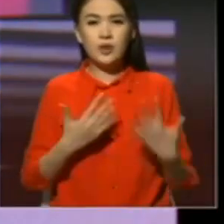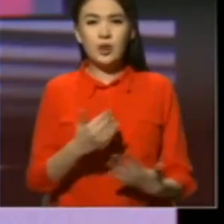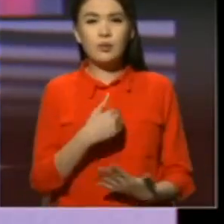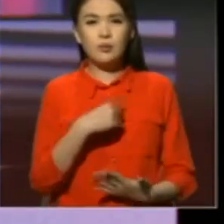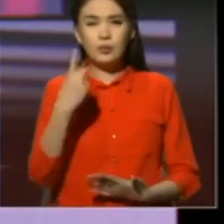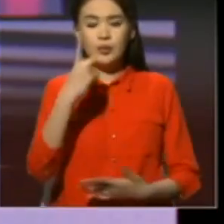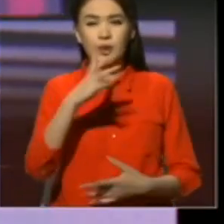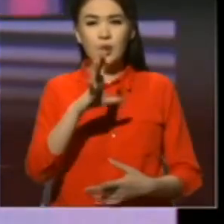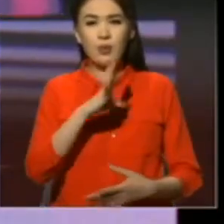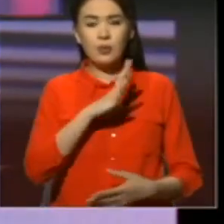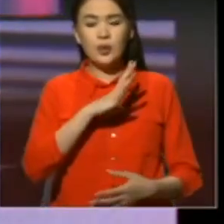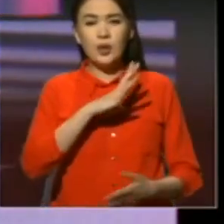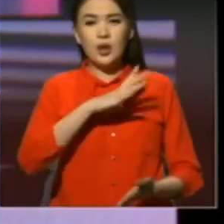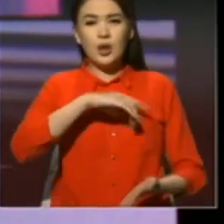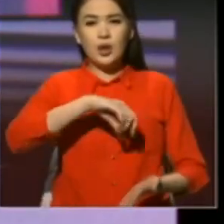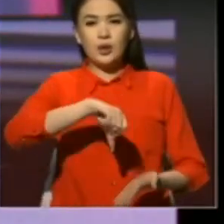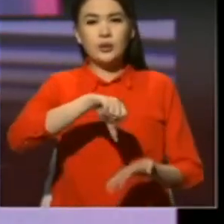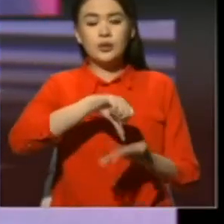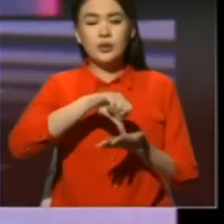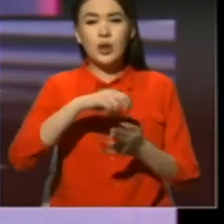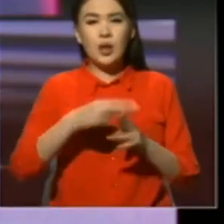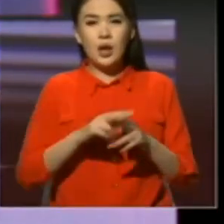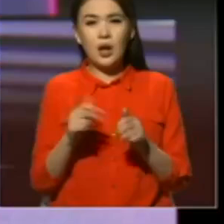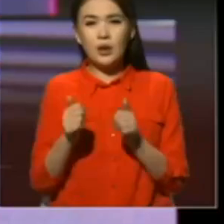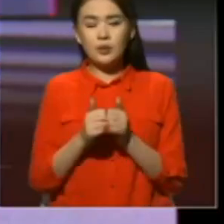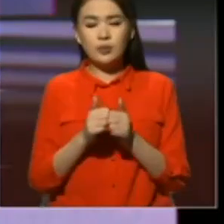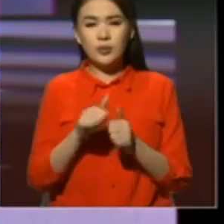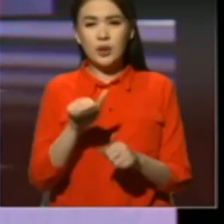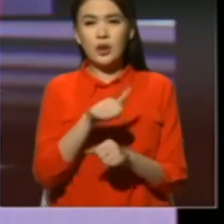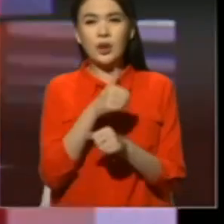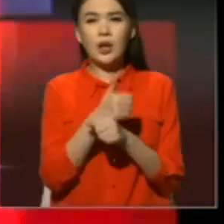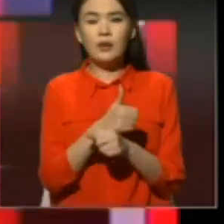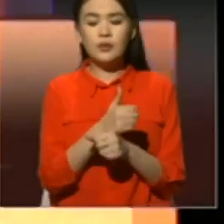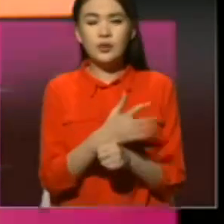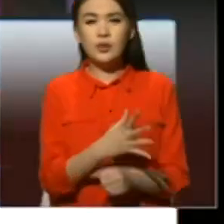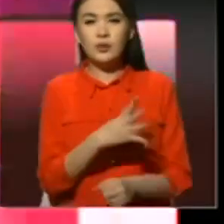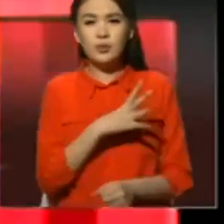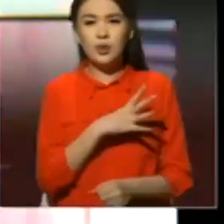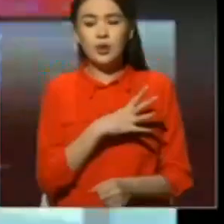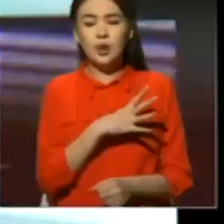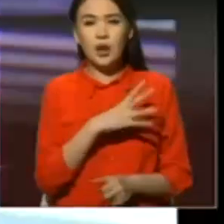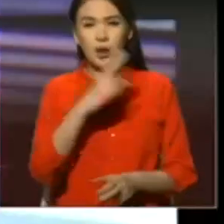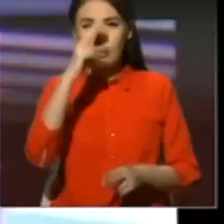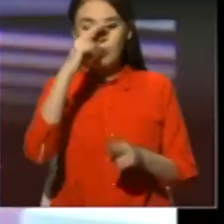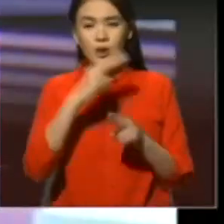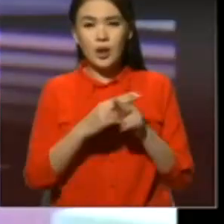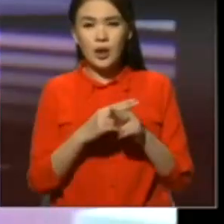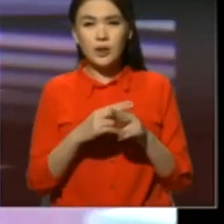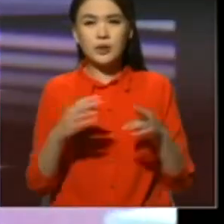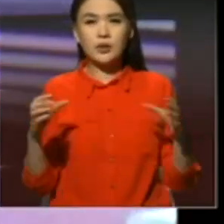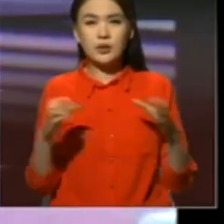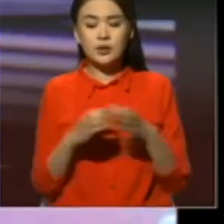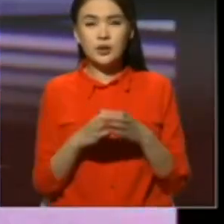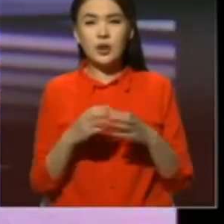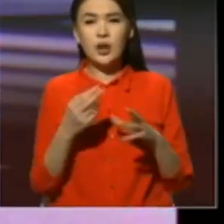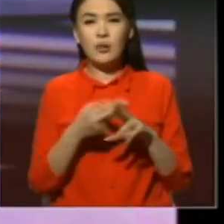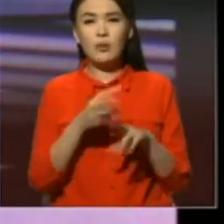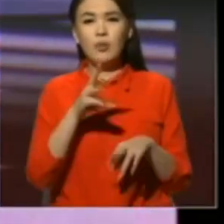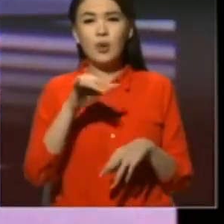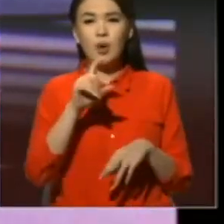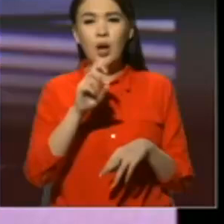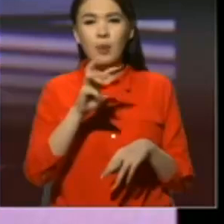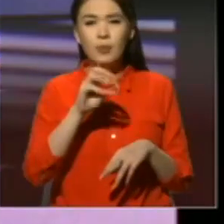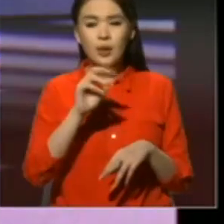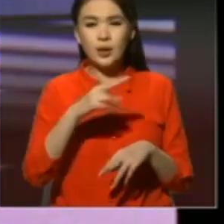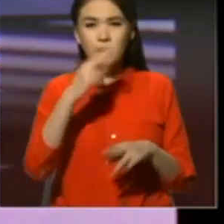болып, қасымда тағы бір өзіміздің жігіттер, бауырларымыз бірге болып, Дінмұхаммед деген